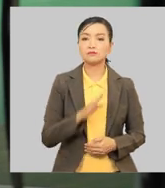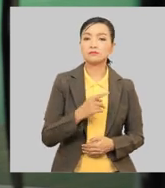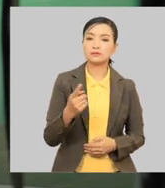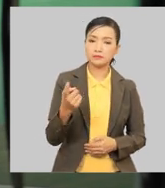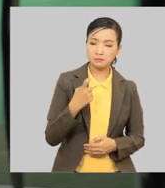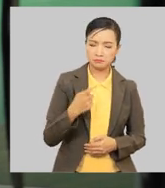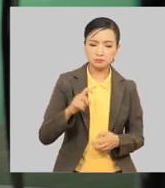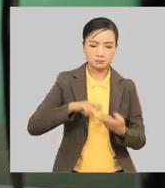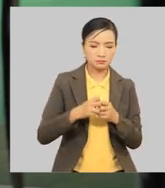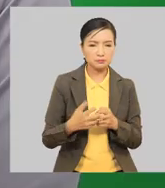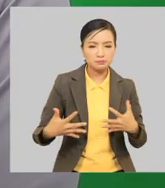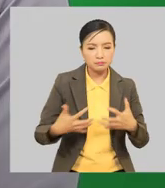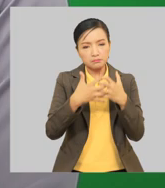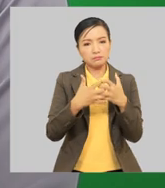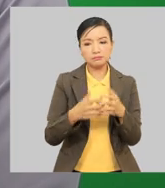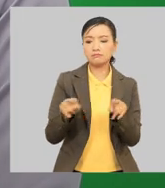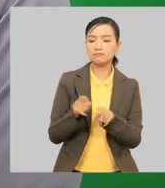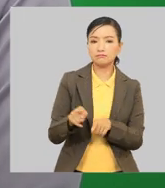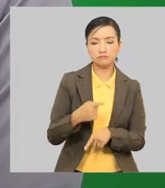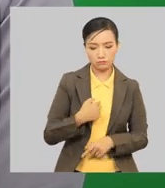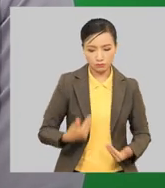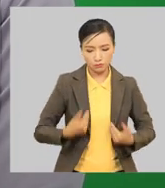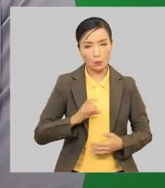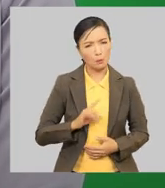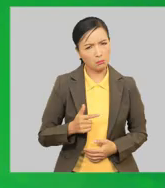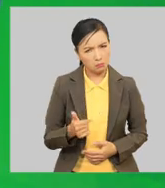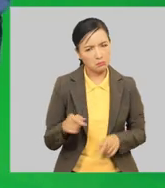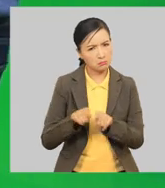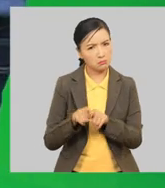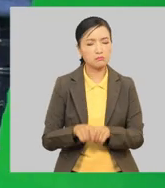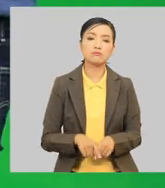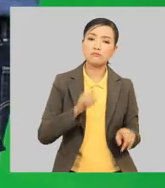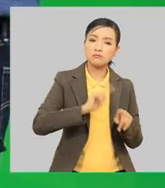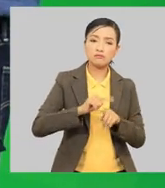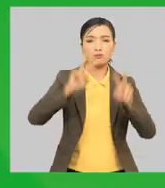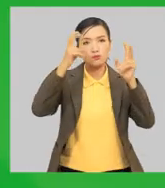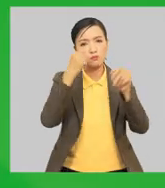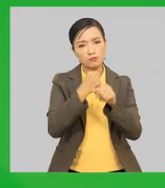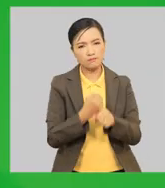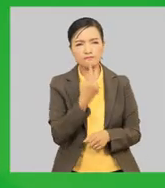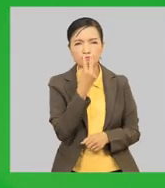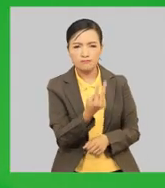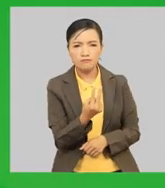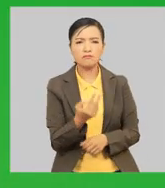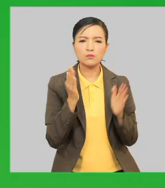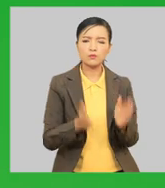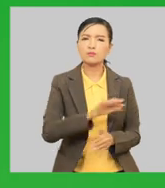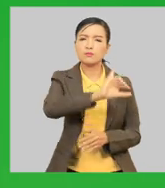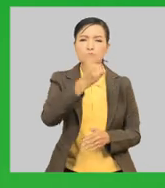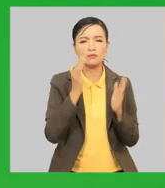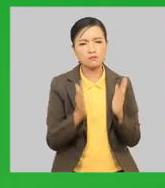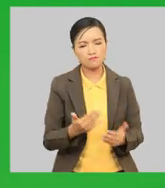ถ้าถามเราเนี่ยเราไปเจอเหตุการณ์ของเขาว่าเราจะอยู่ได้ไหมหรือแม้แต่ในเรื่องราวที่เราทำในรายการเองเนี่ยเราก็